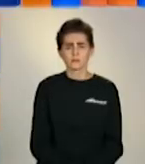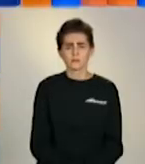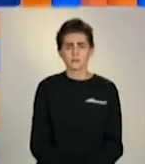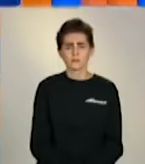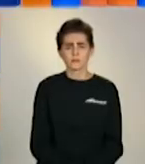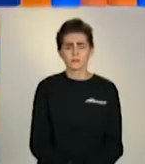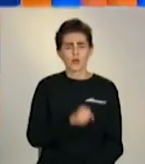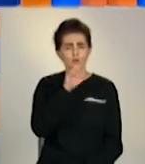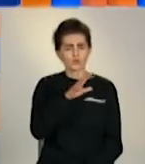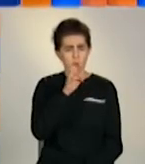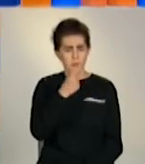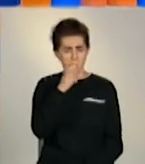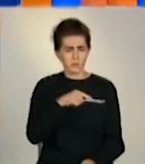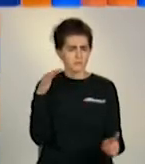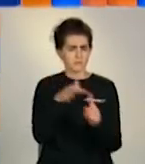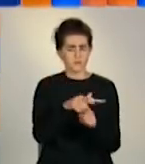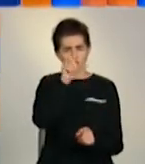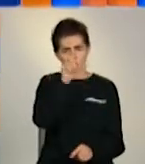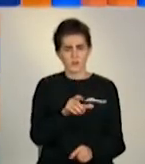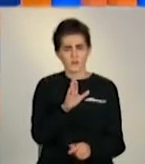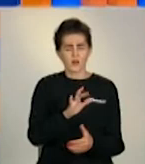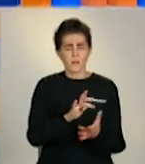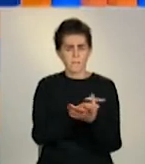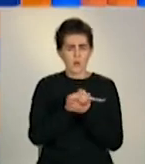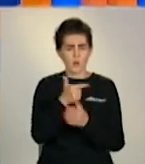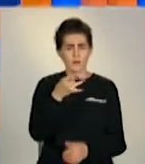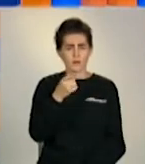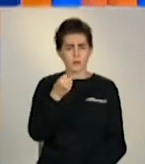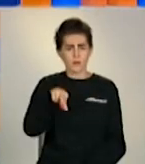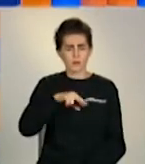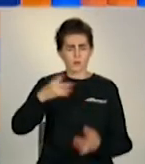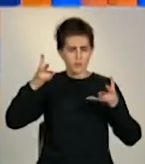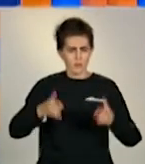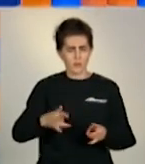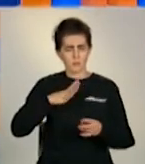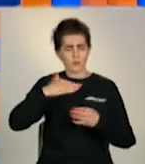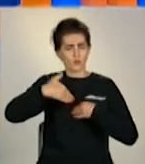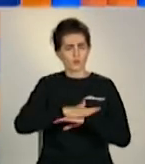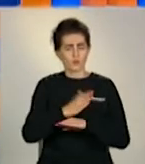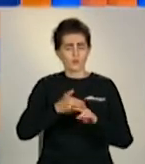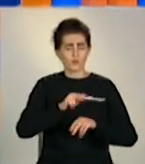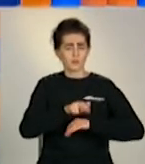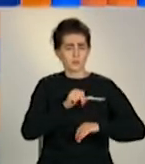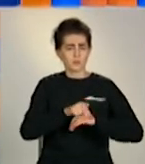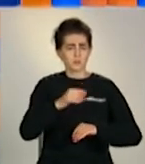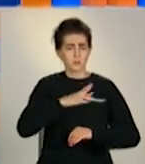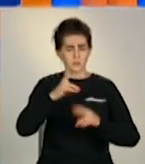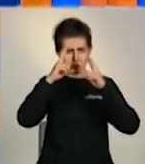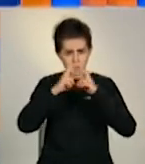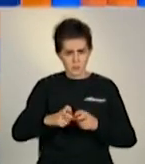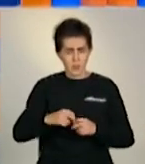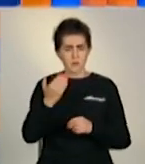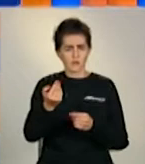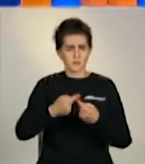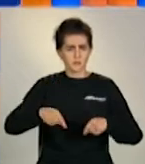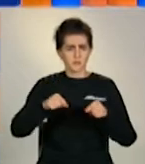Собаки розірвали людину в Мирнограді. Трагедія сталася сьогодні вночі. Як з'ясували правоохоронці, пси породи